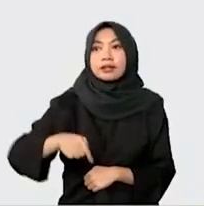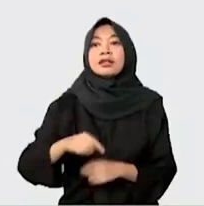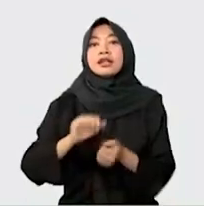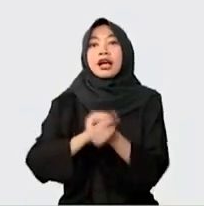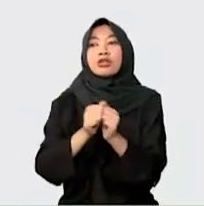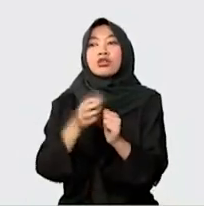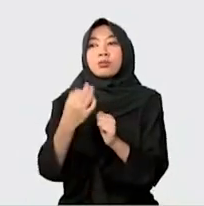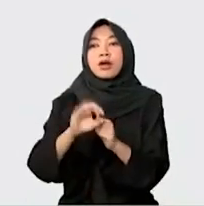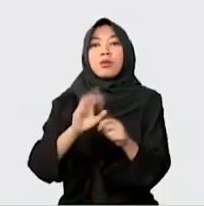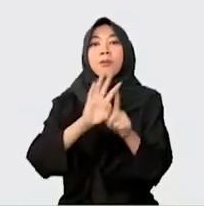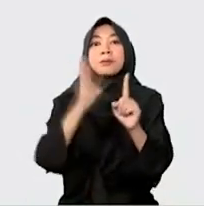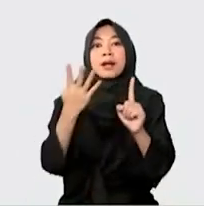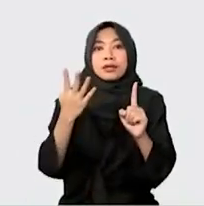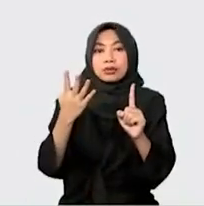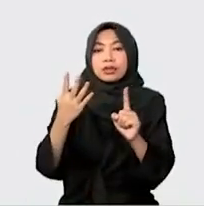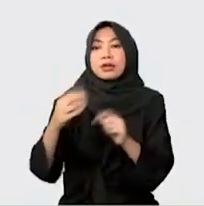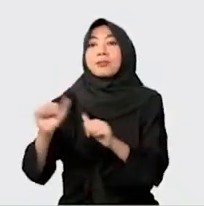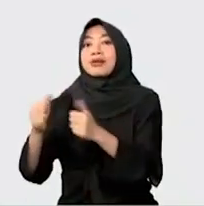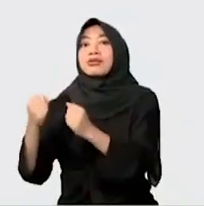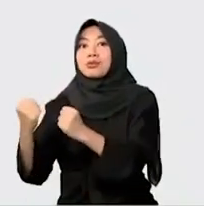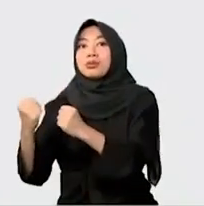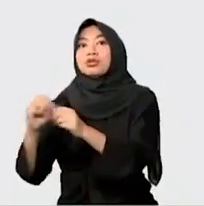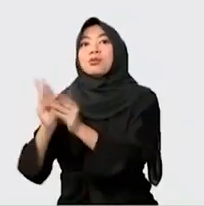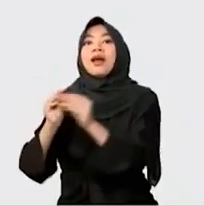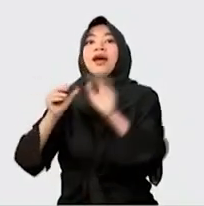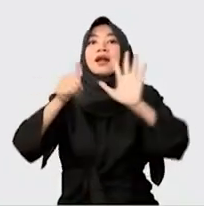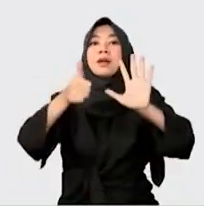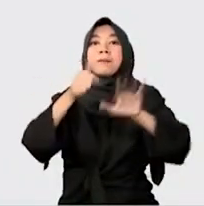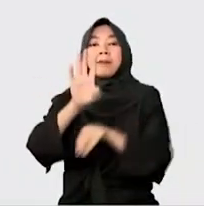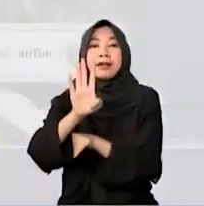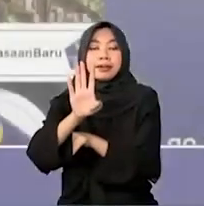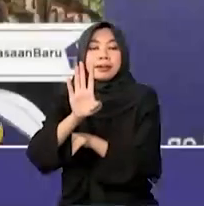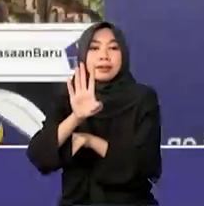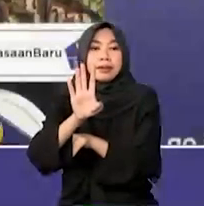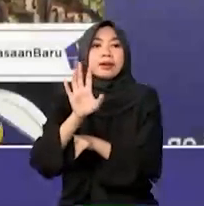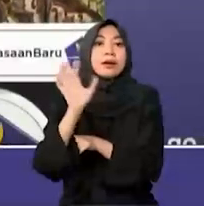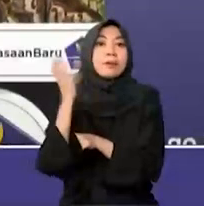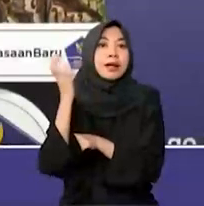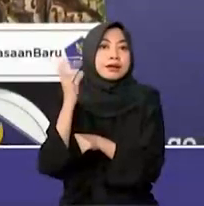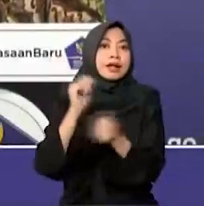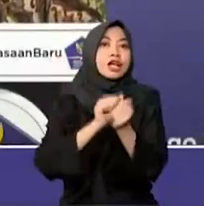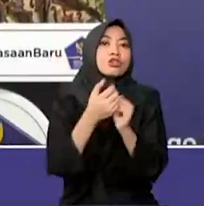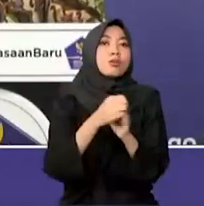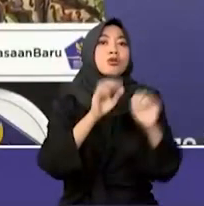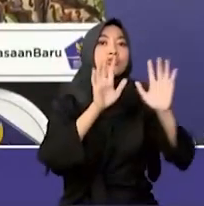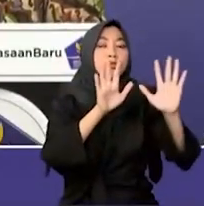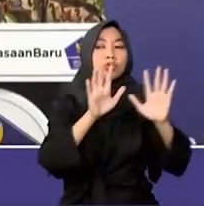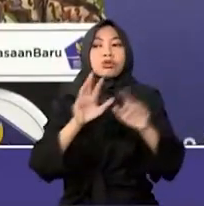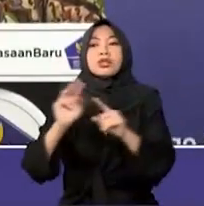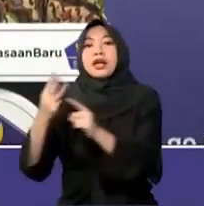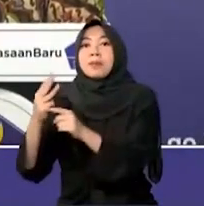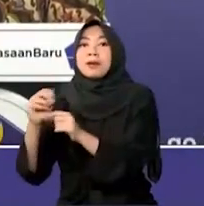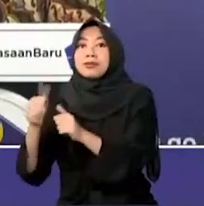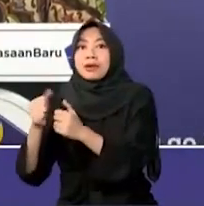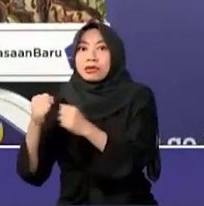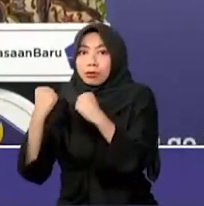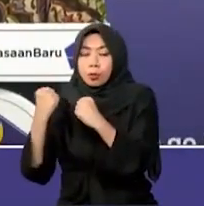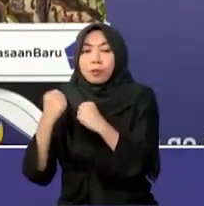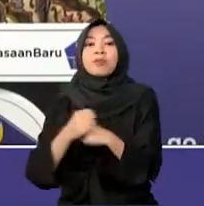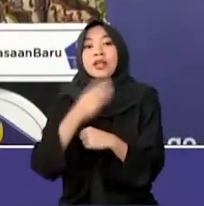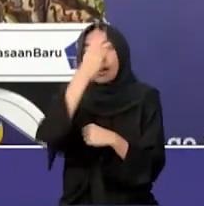14 kasus baru 64 sembuh kemudian Banten 10 kasus baru dan 13 sembuh